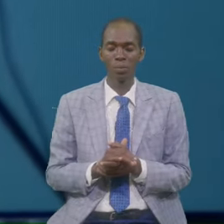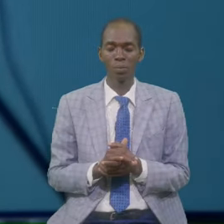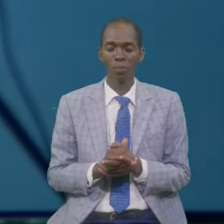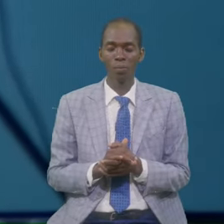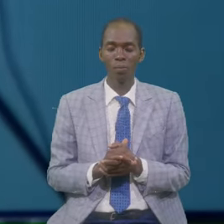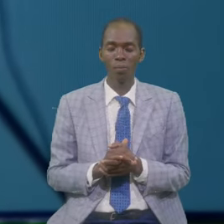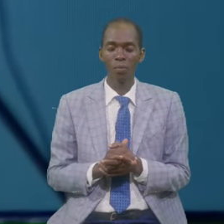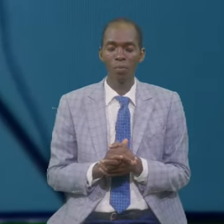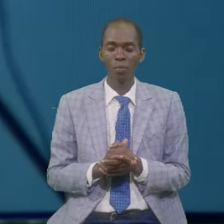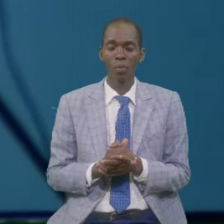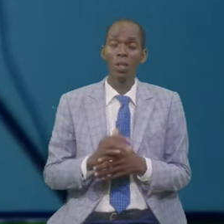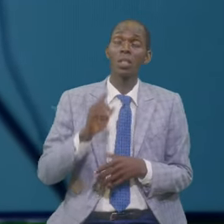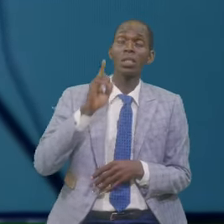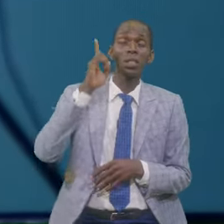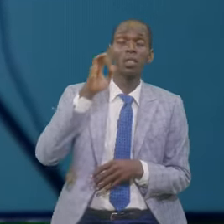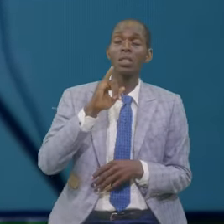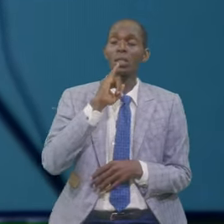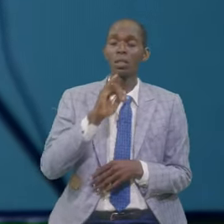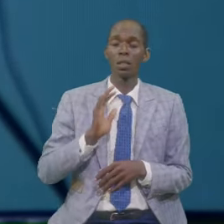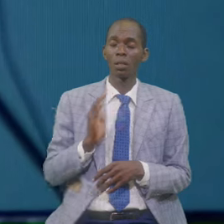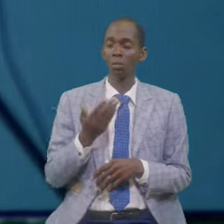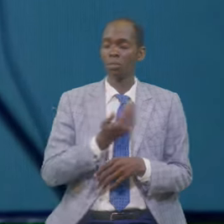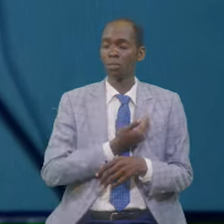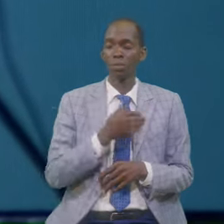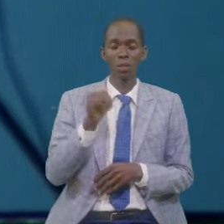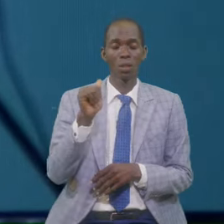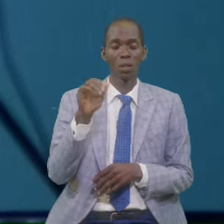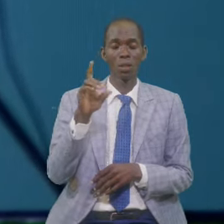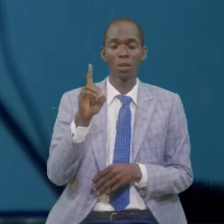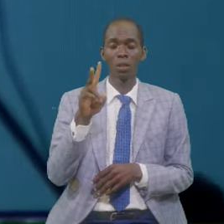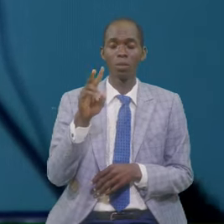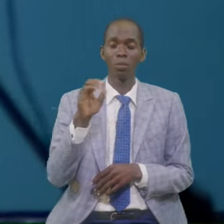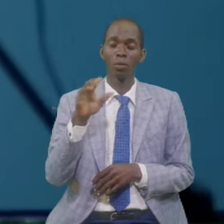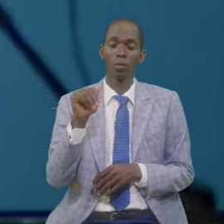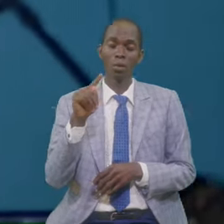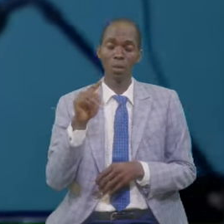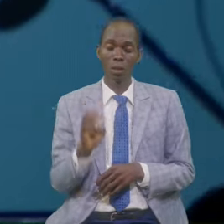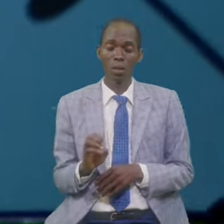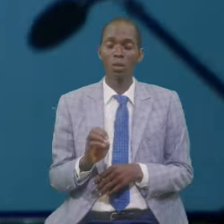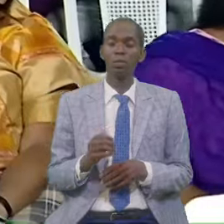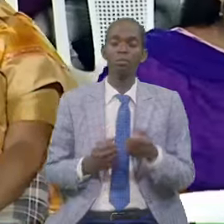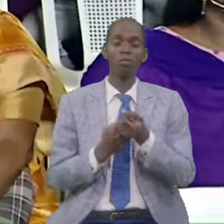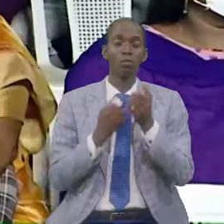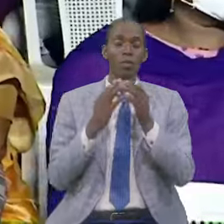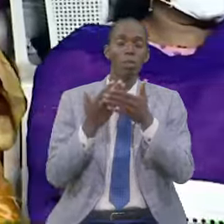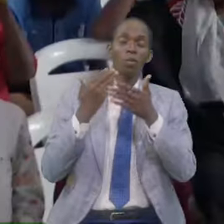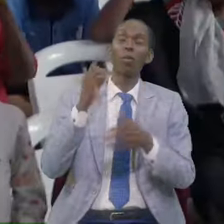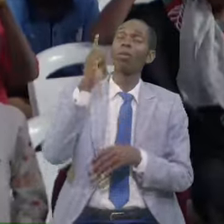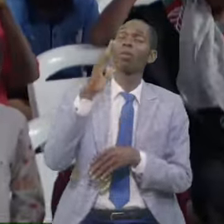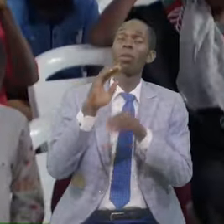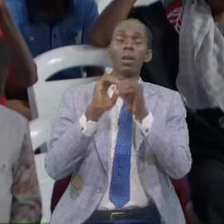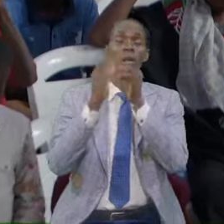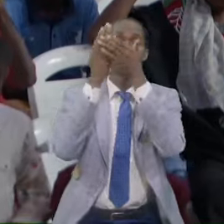కోసం. Advocate. ఆయన మా యొక్క న్యాయవాది. Advocate before God in heaven. దేవుని ఎదుట మా పక్షాన మా